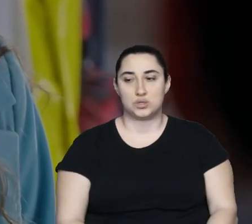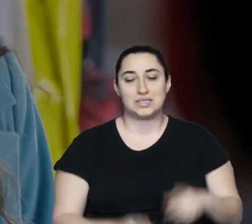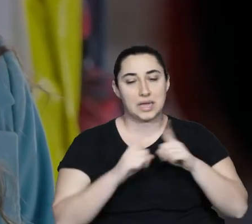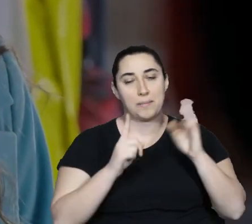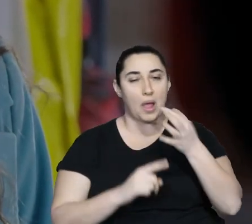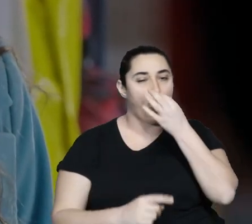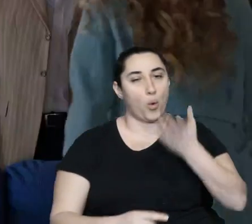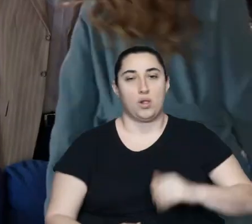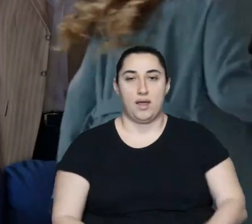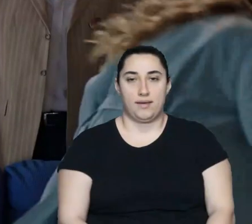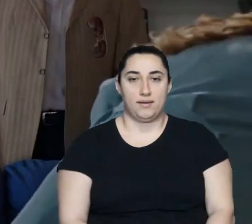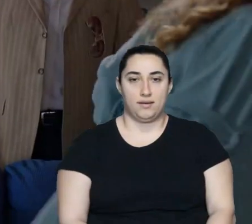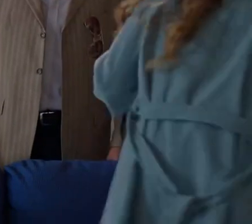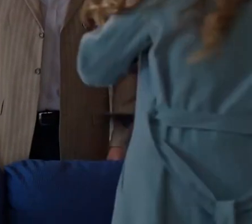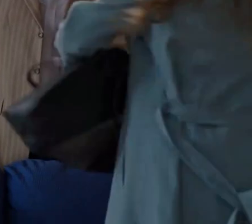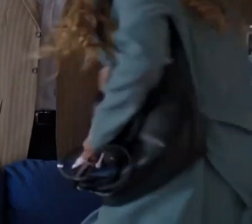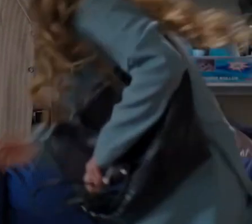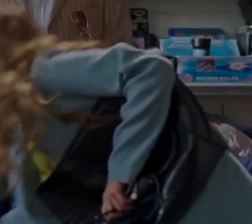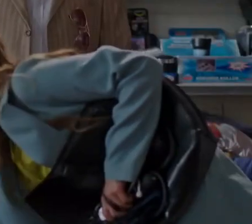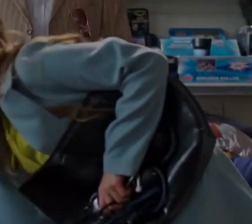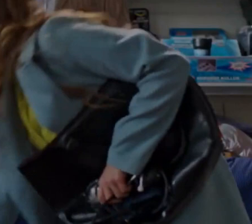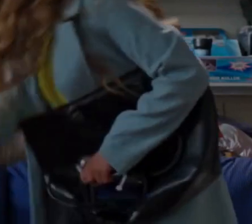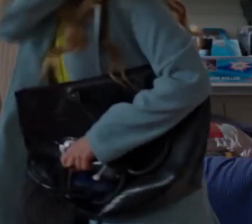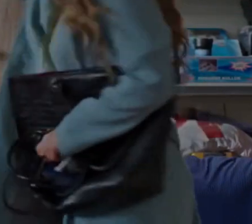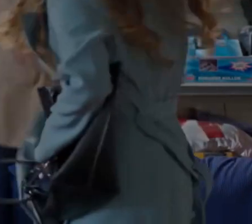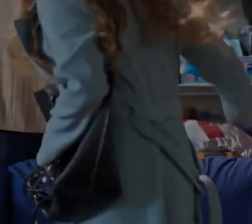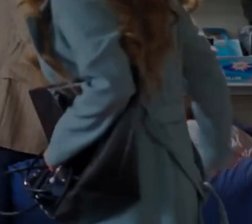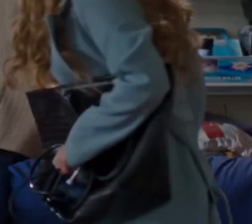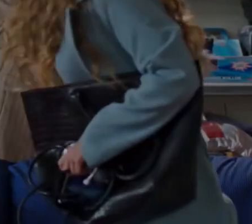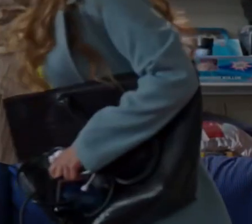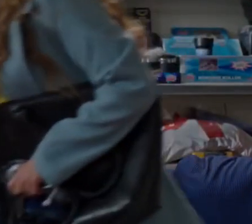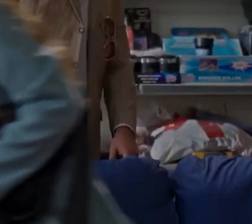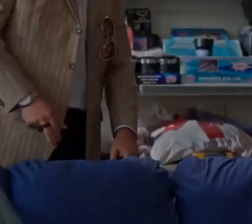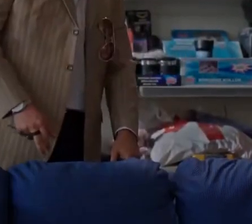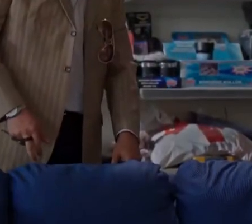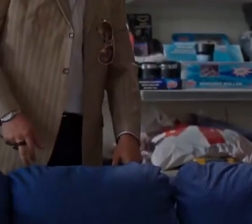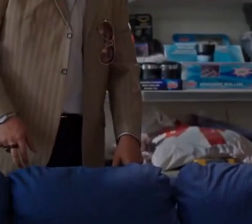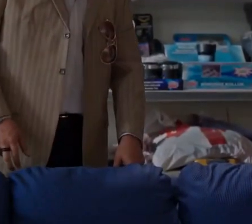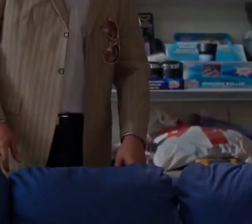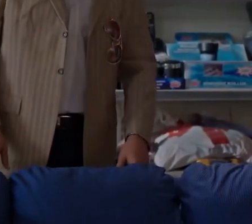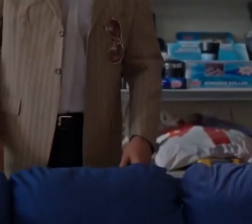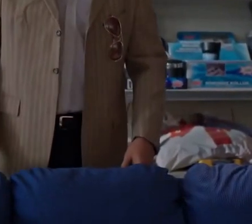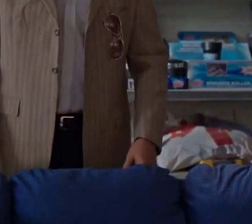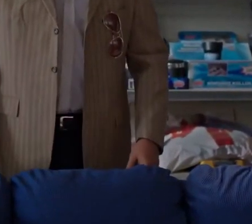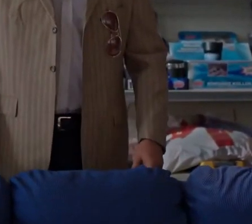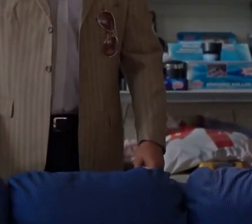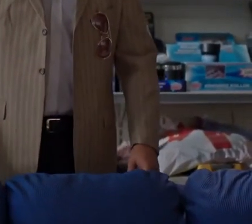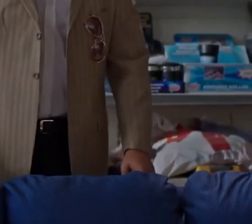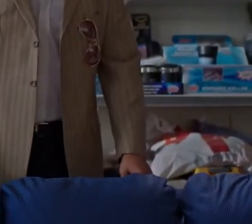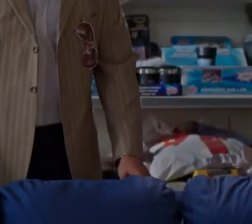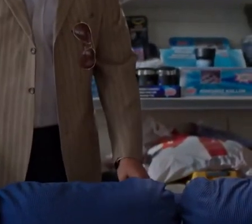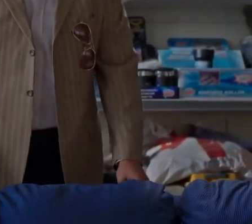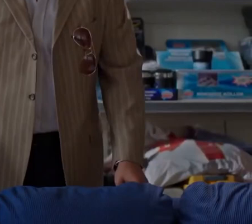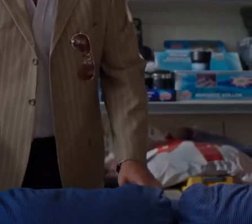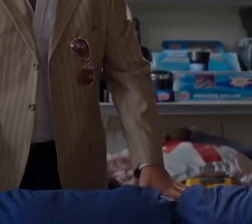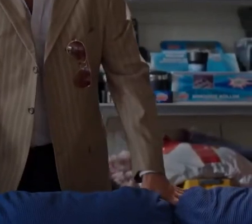daha kolay olur bence. Çantasını kaptı, yerden aldığı terliği Oral'a fırlatıp yürüdü. Oral terlik gelince kaçınıp yana